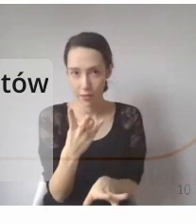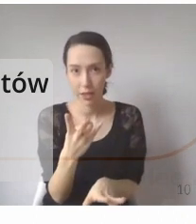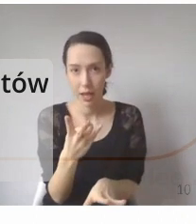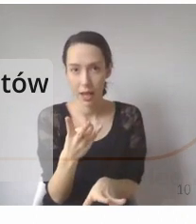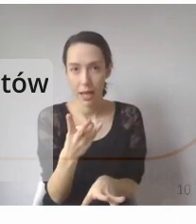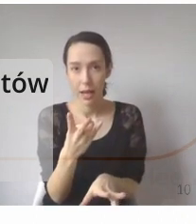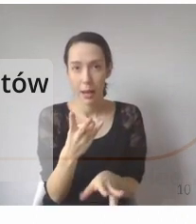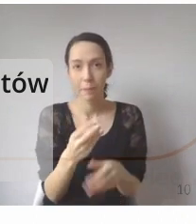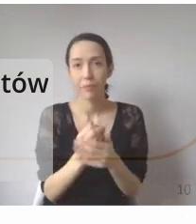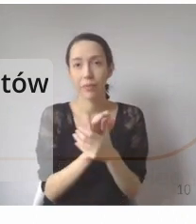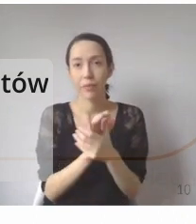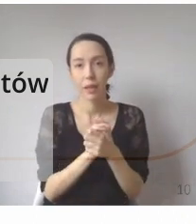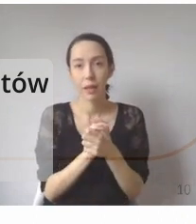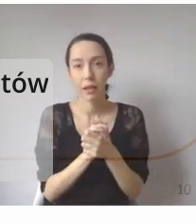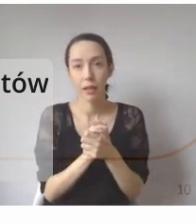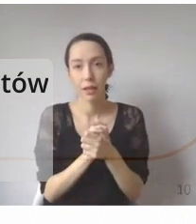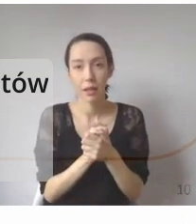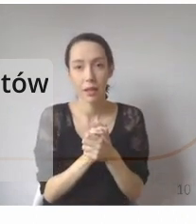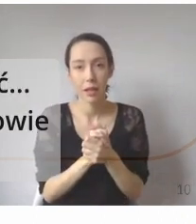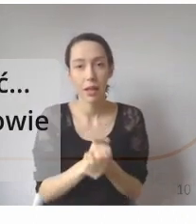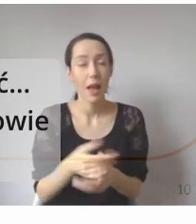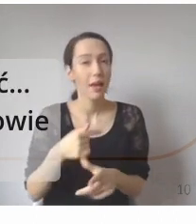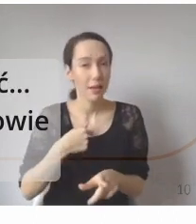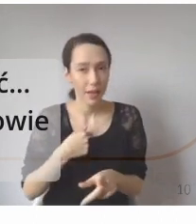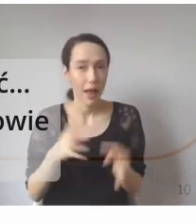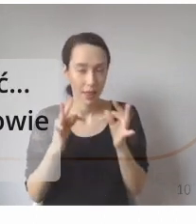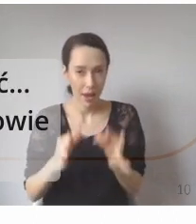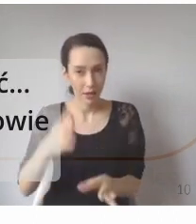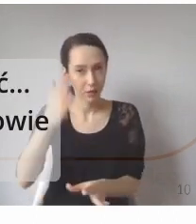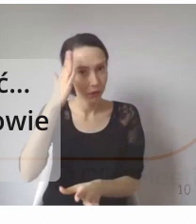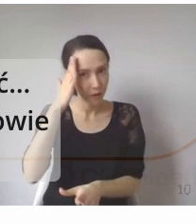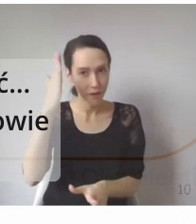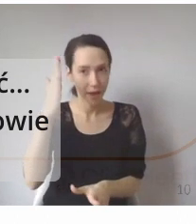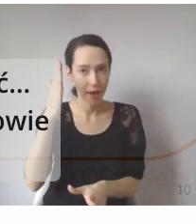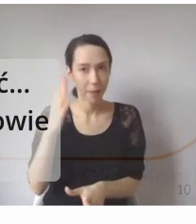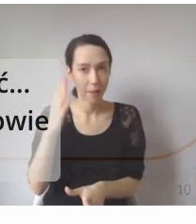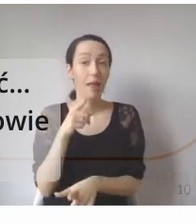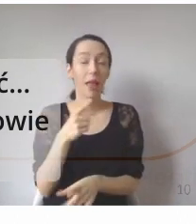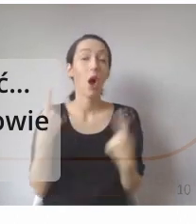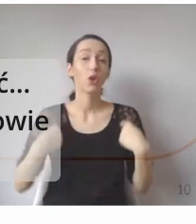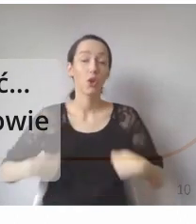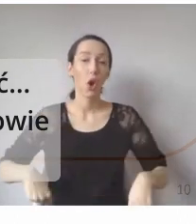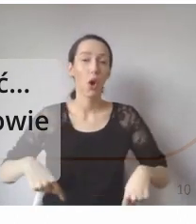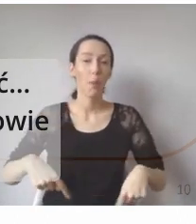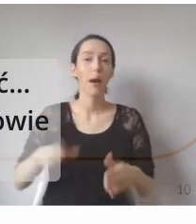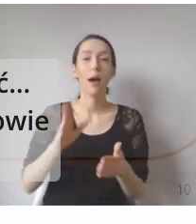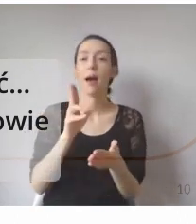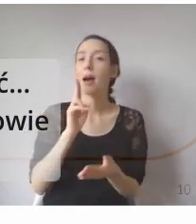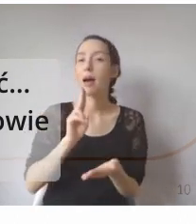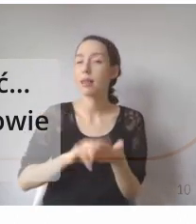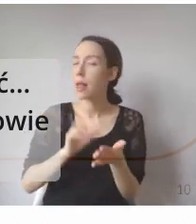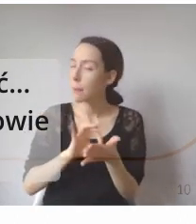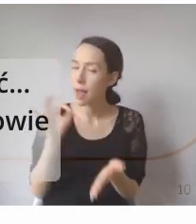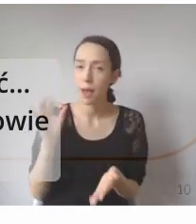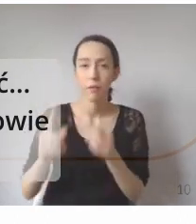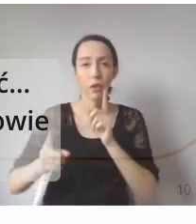indywidualnych i biznesowych w ramach połączeń przychodzących i wychodzących. Także jest, udało się. Ta osoba na pewno umie